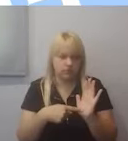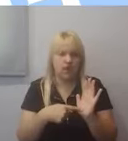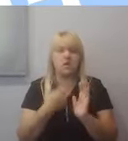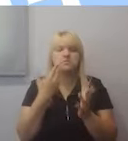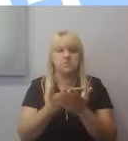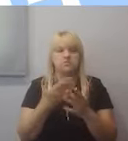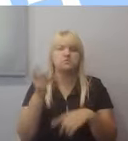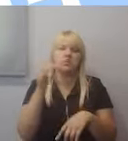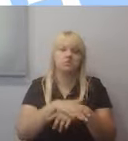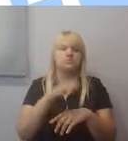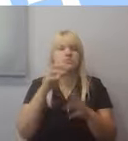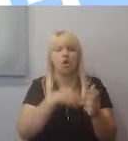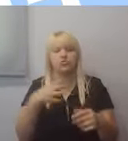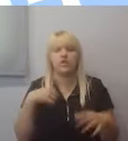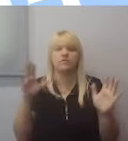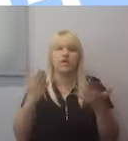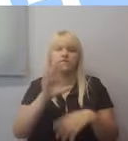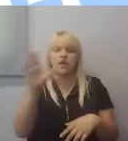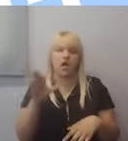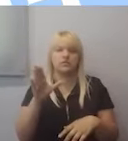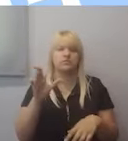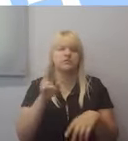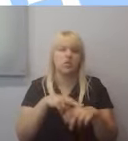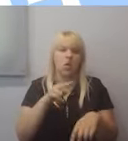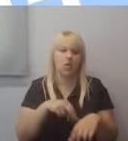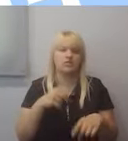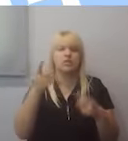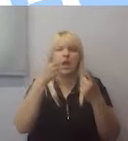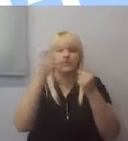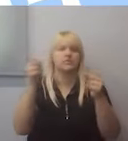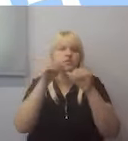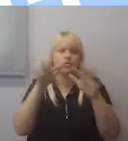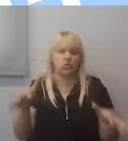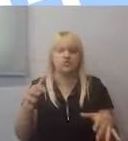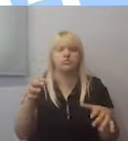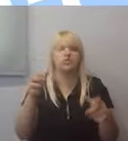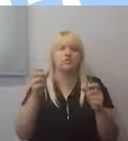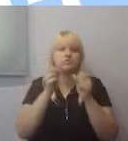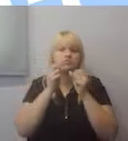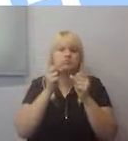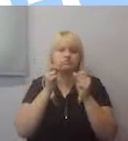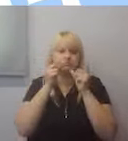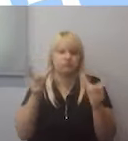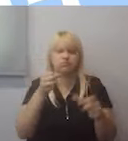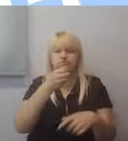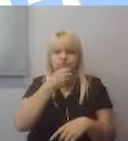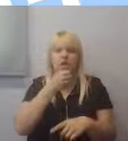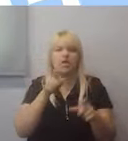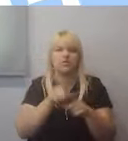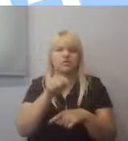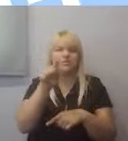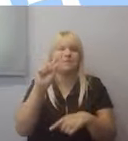valsts policijas šīs te apziņošanas iespējas ar ruporiem un un skaļruņiem ja kas ir tā kā pirmais viņš nav tas pats